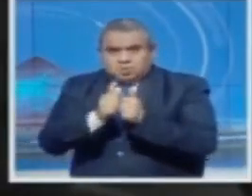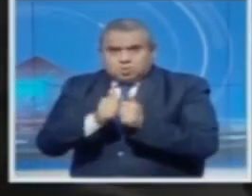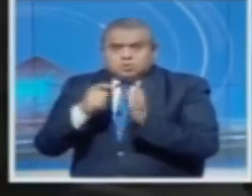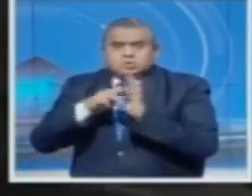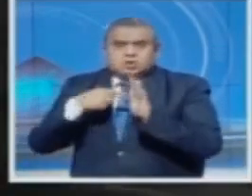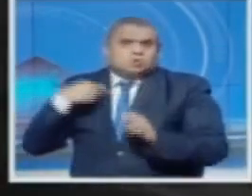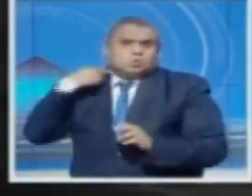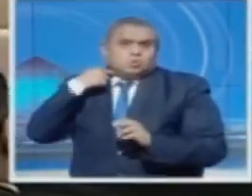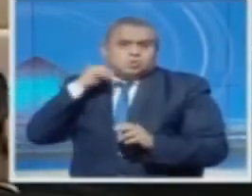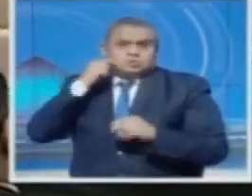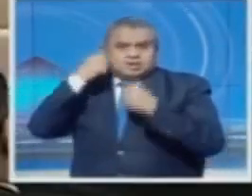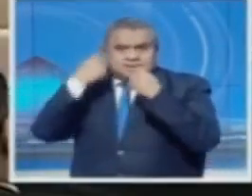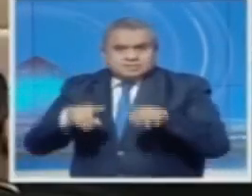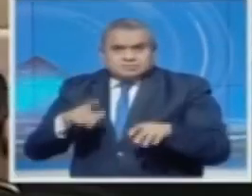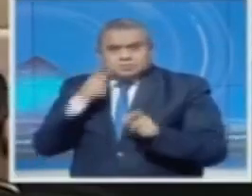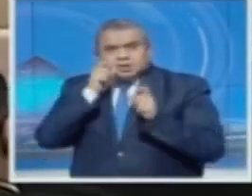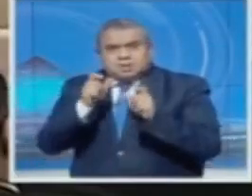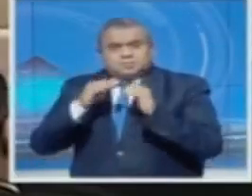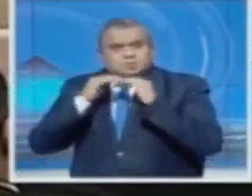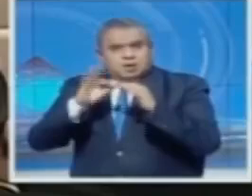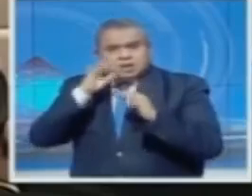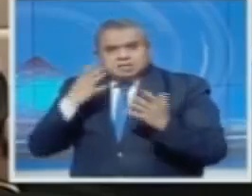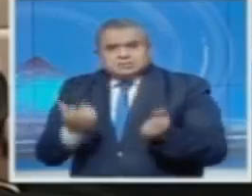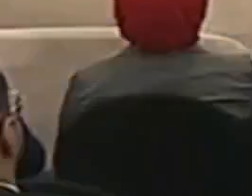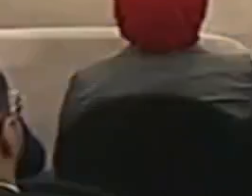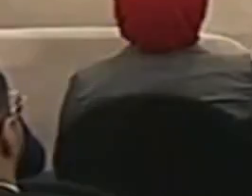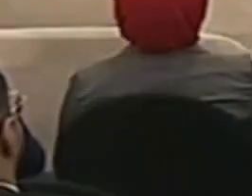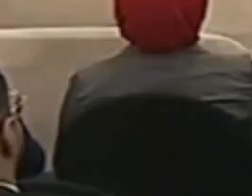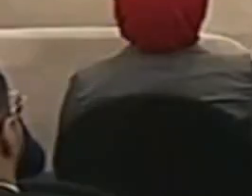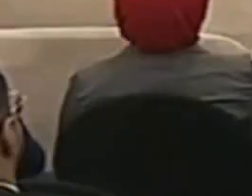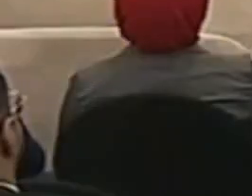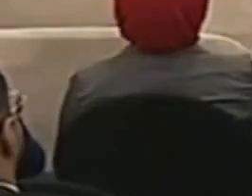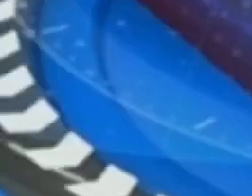انتهاكا صريحا لحق الإنسان في الأمن والأمان.